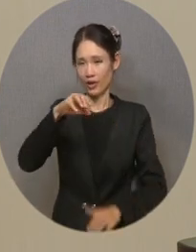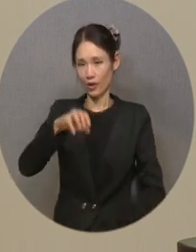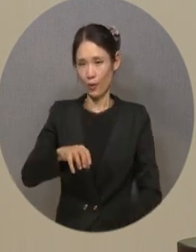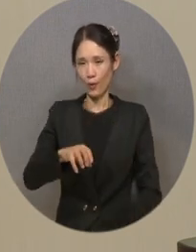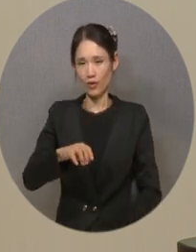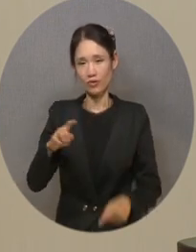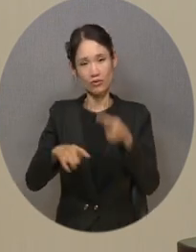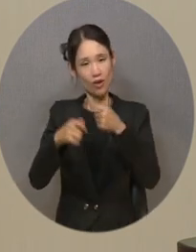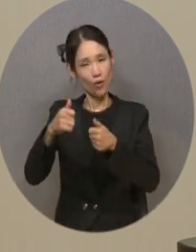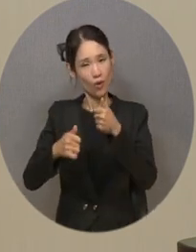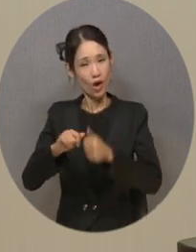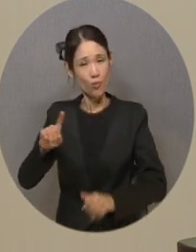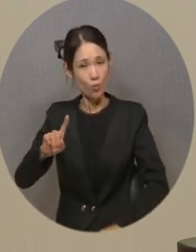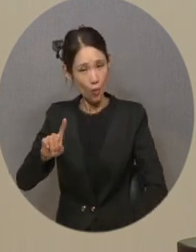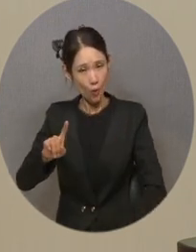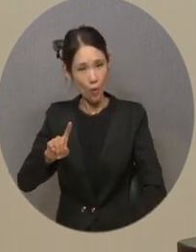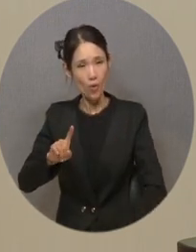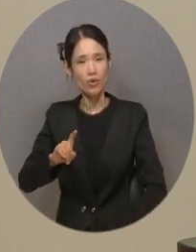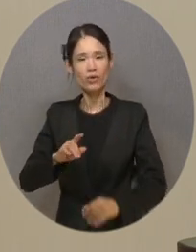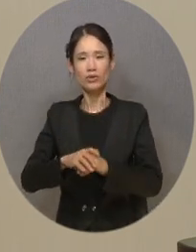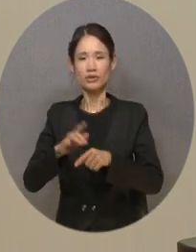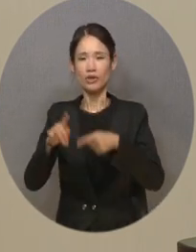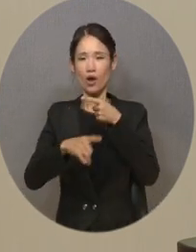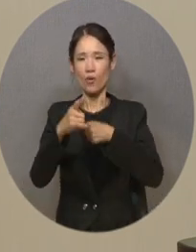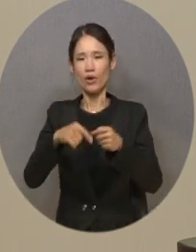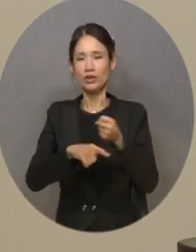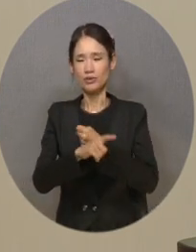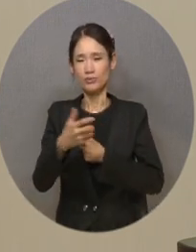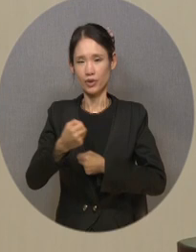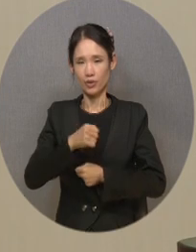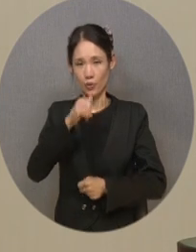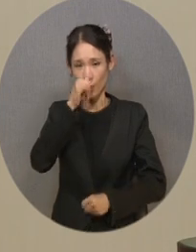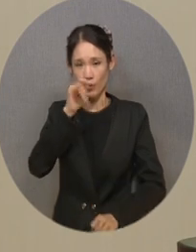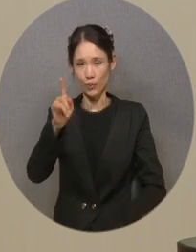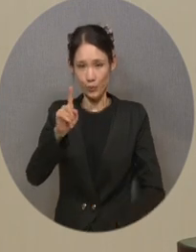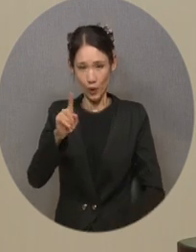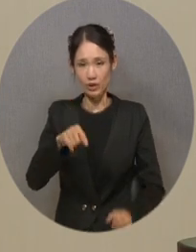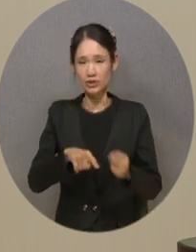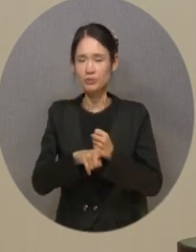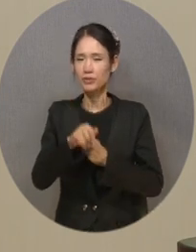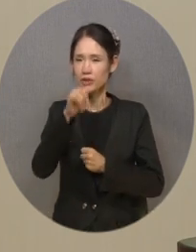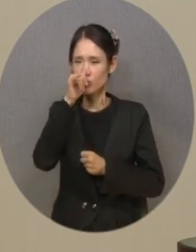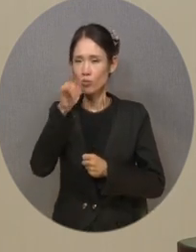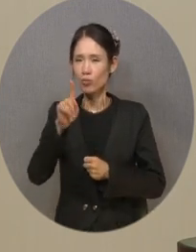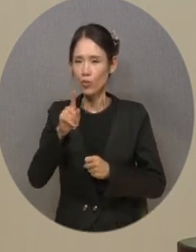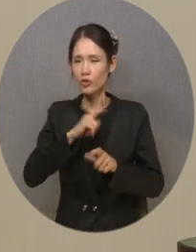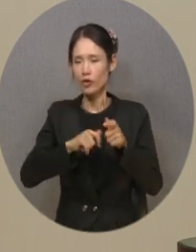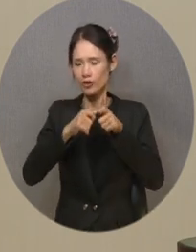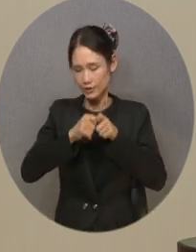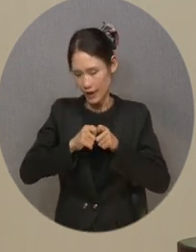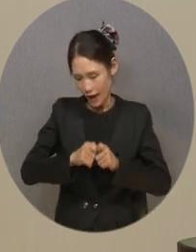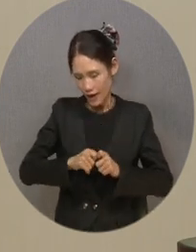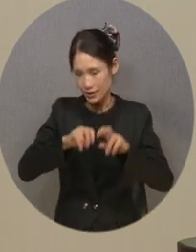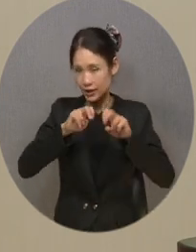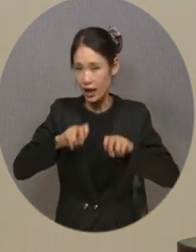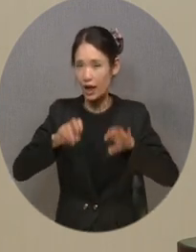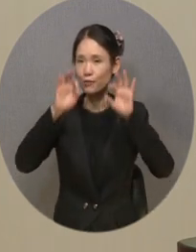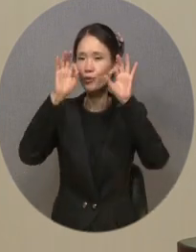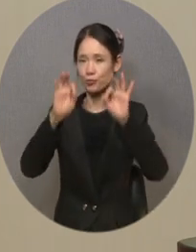무슨 대회인지, 또 이 대회에서 어떤 것들을 하는지, 이 대회가 어떤 의미를 가지는지 좀 더 자세히